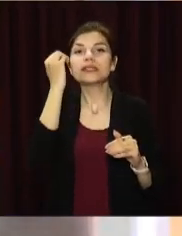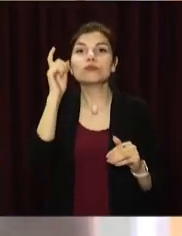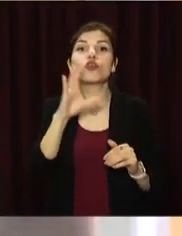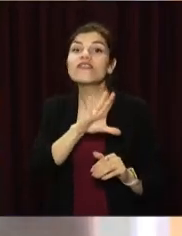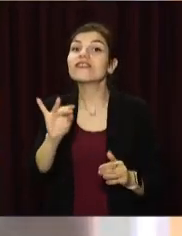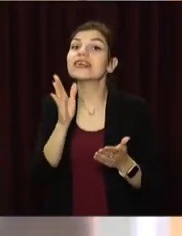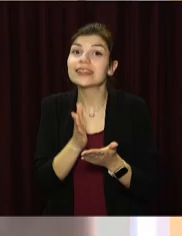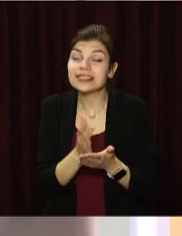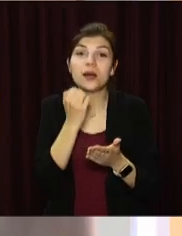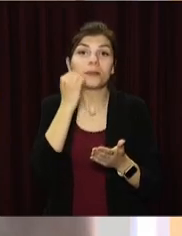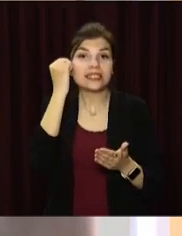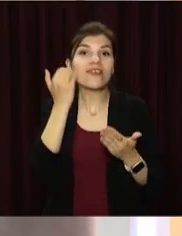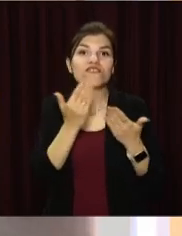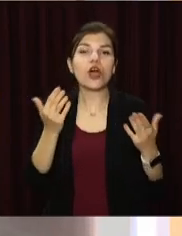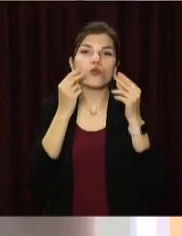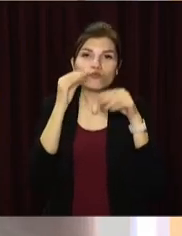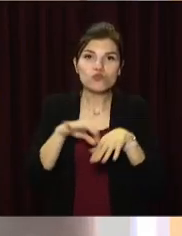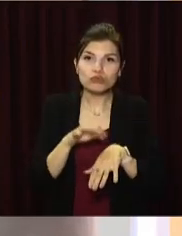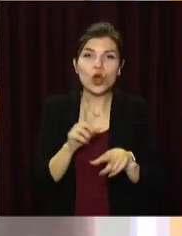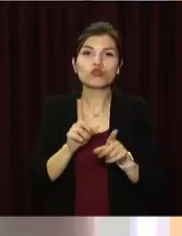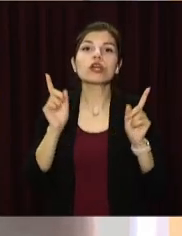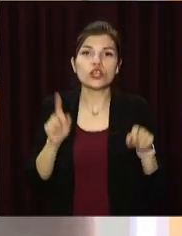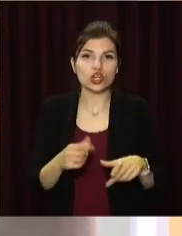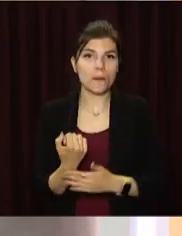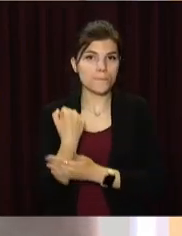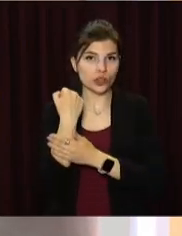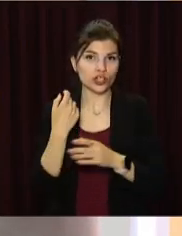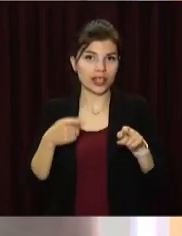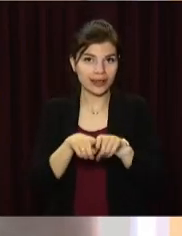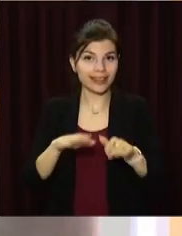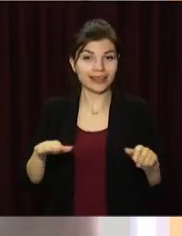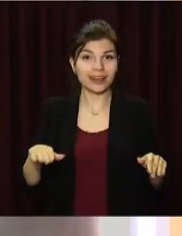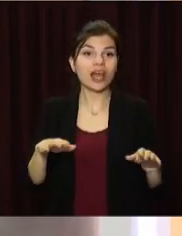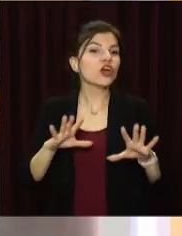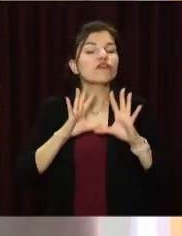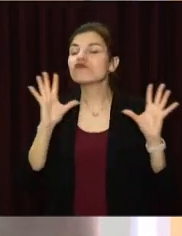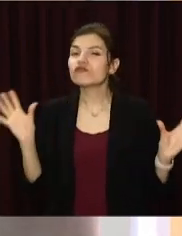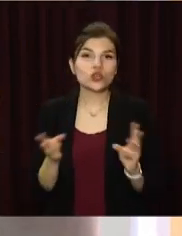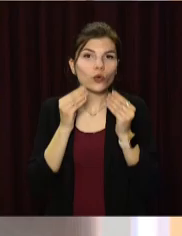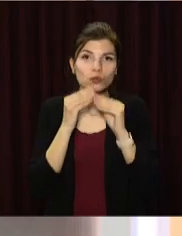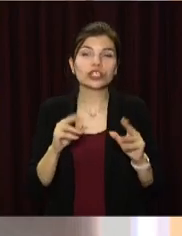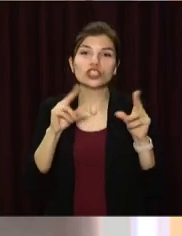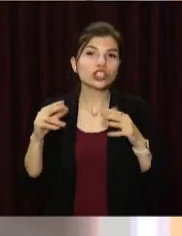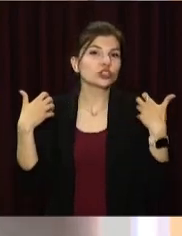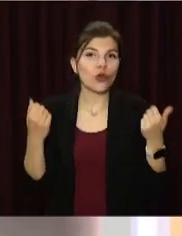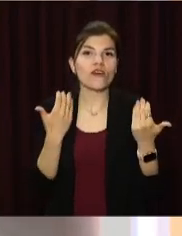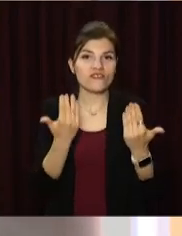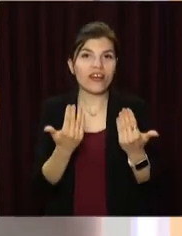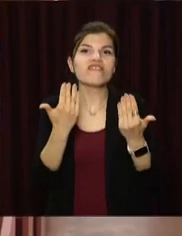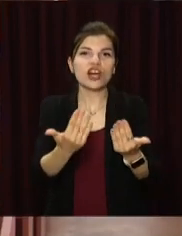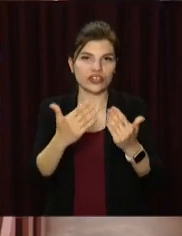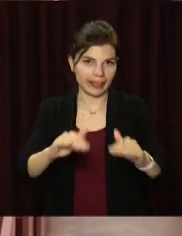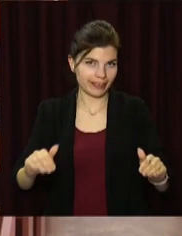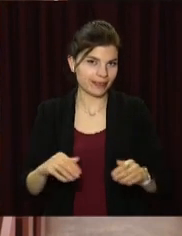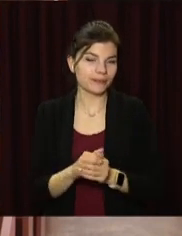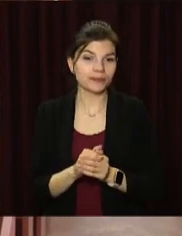є. Спасибо вашим мужям за те, що також підтримуєте цих дітей. І всього найкращого, щастя, здоров'я вам і вашим дітям.